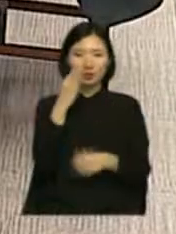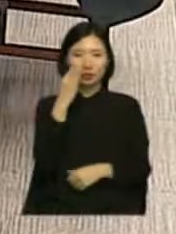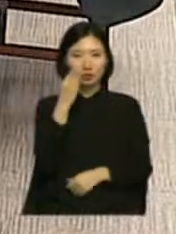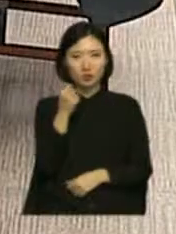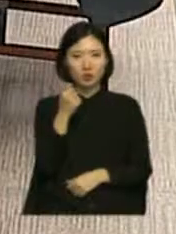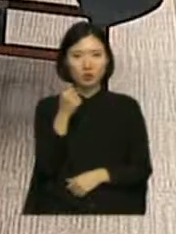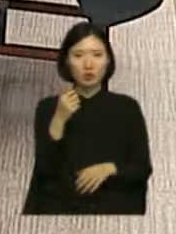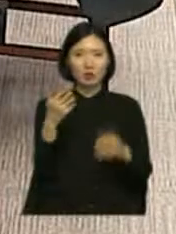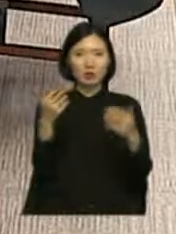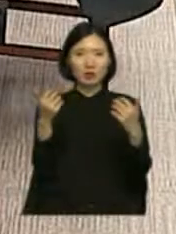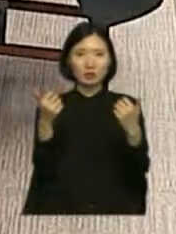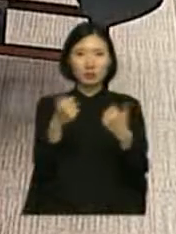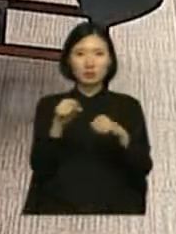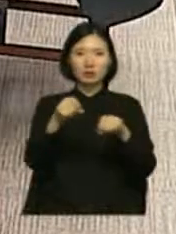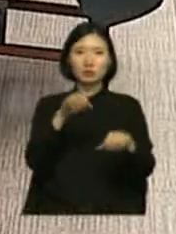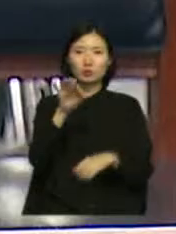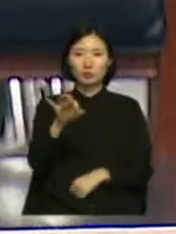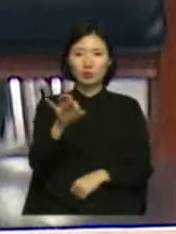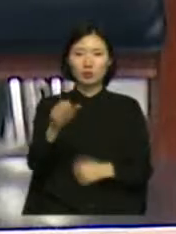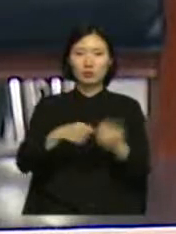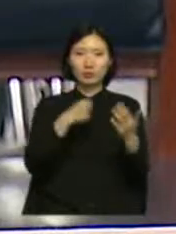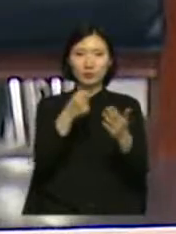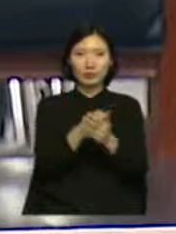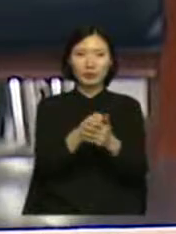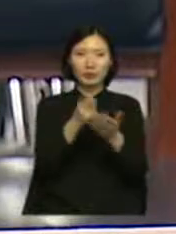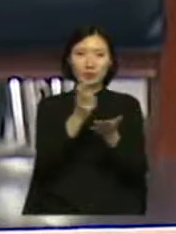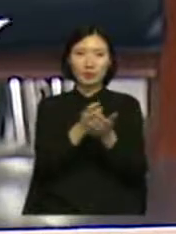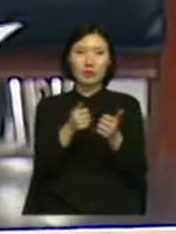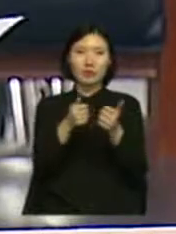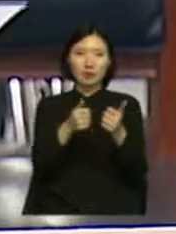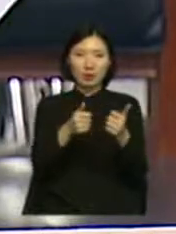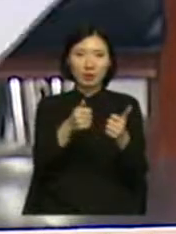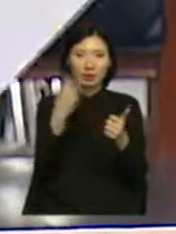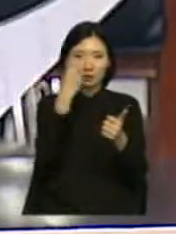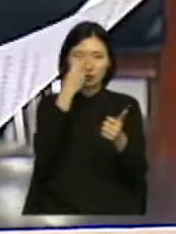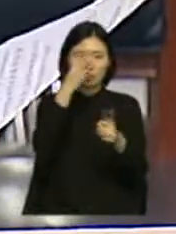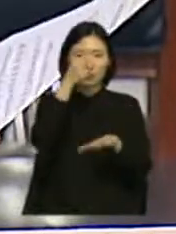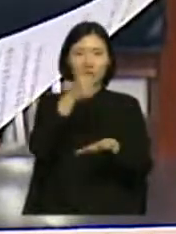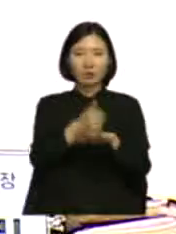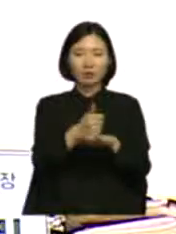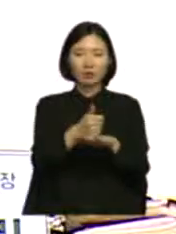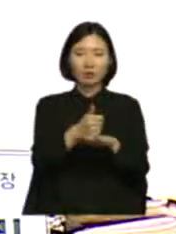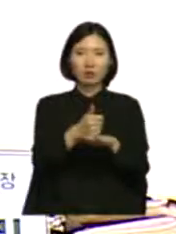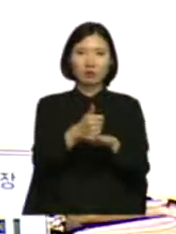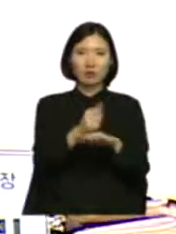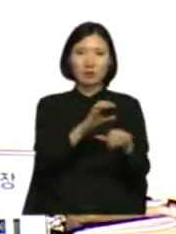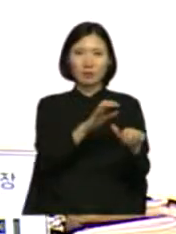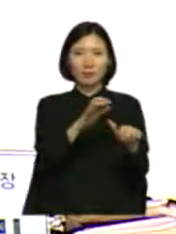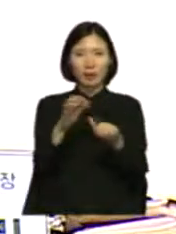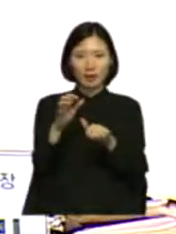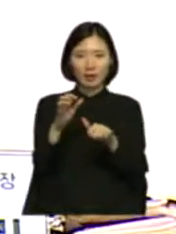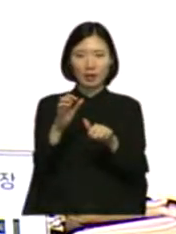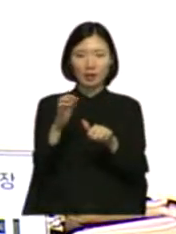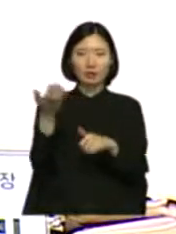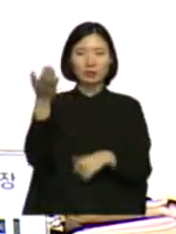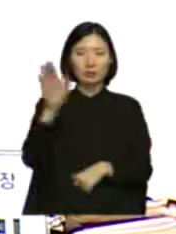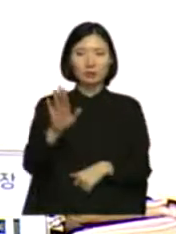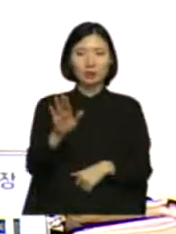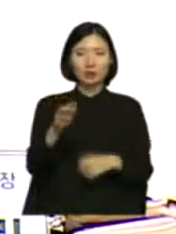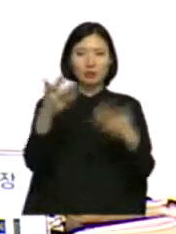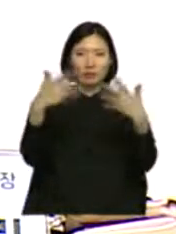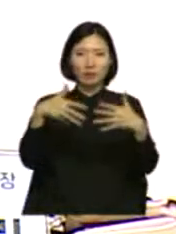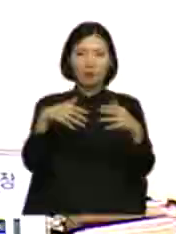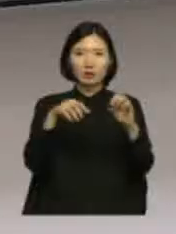순조롭게 의정비가 결정됐습니다. 시행령에 따라 여론조사의 결과를 의정비 결정에 반영하도록 돼 있지만 항목